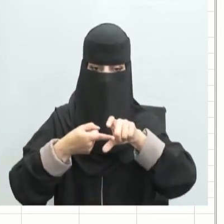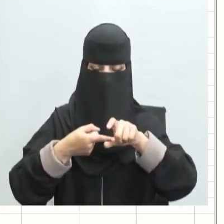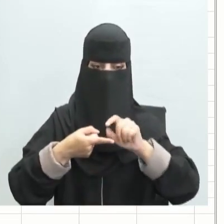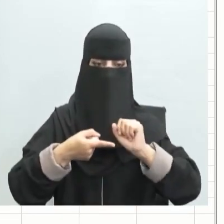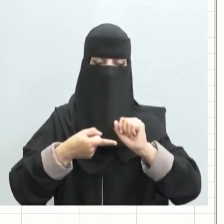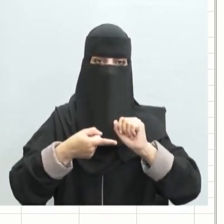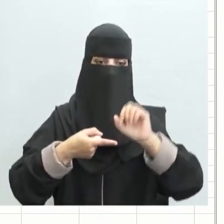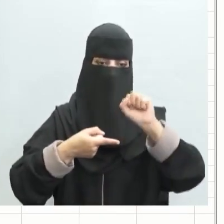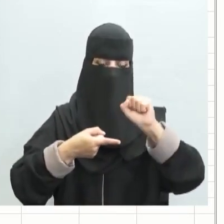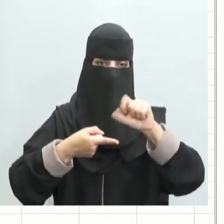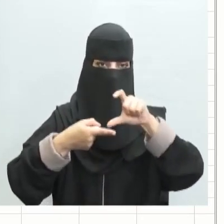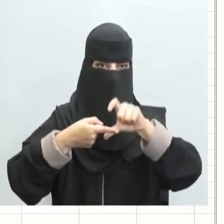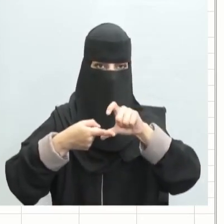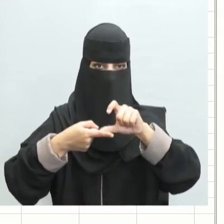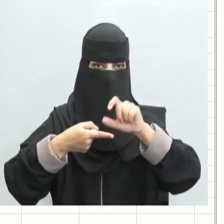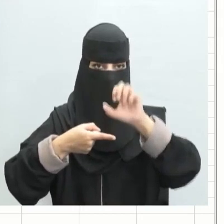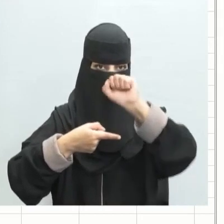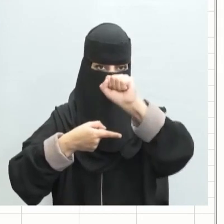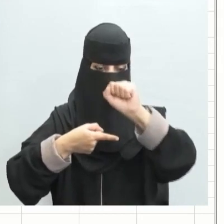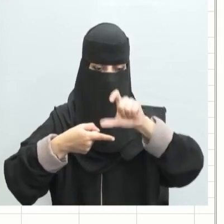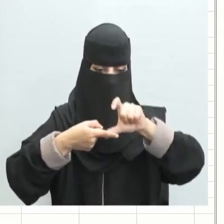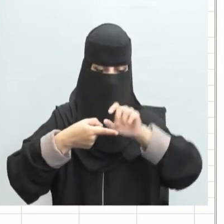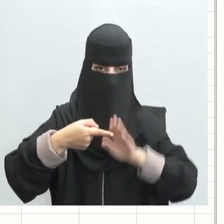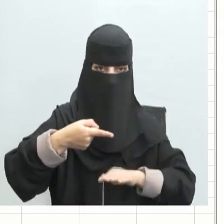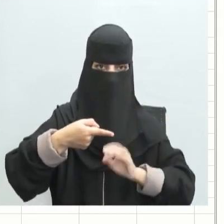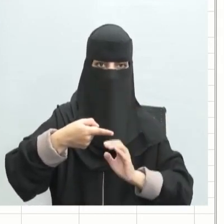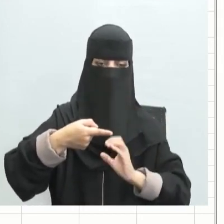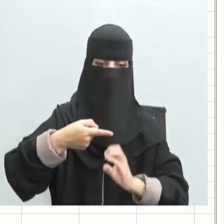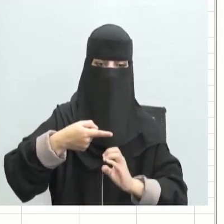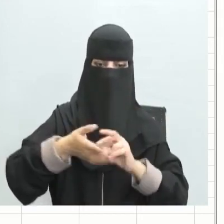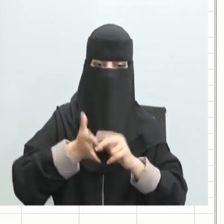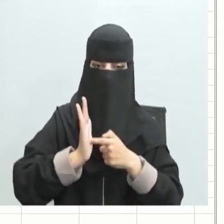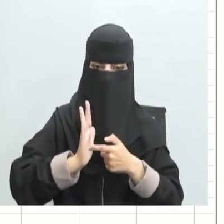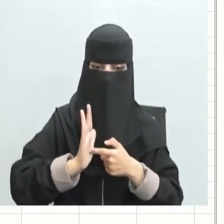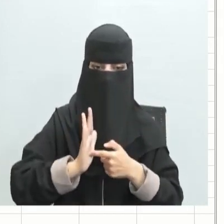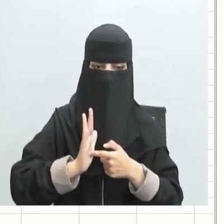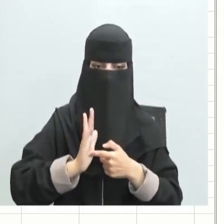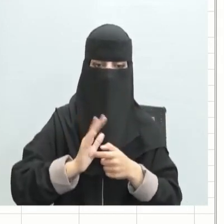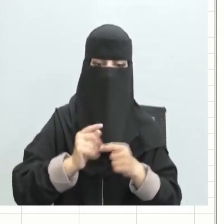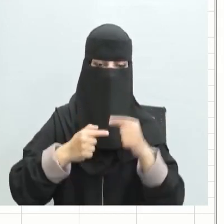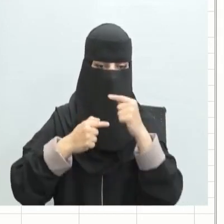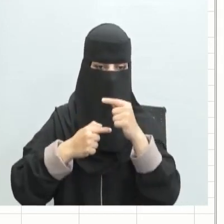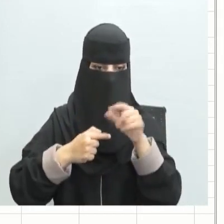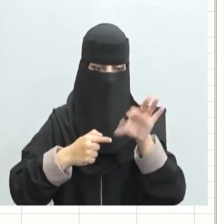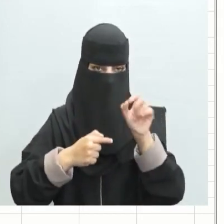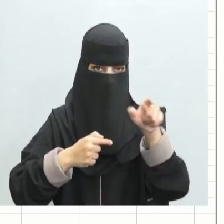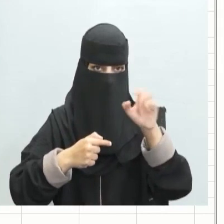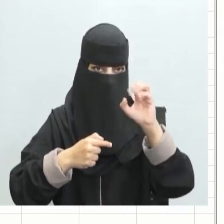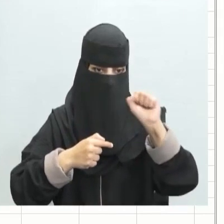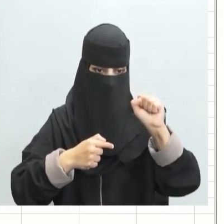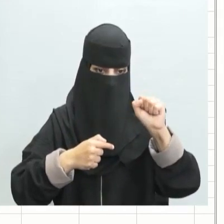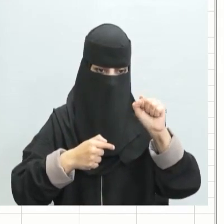السي حبينا نقسم الان طول الضلع اي على طول الضلع سي فبالتالي بقول يساوي اختار الا a